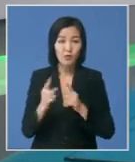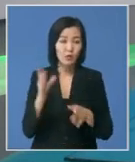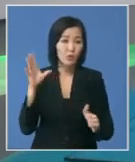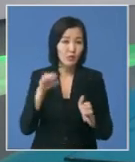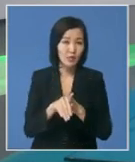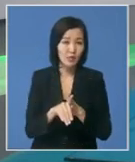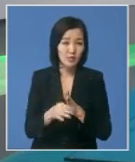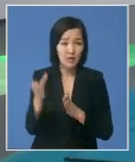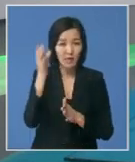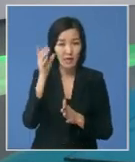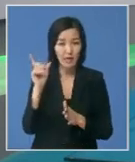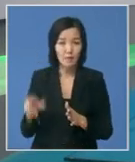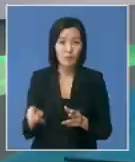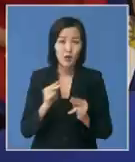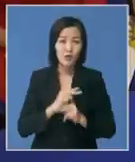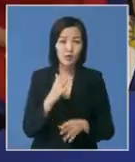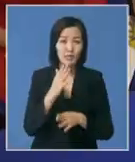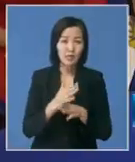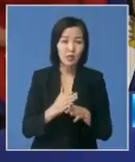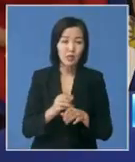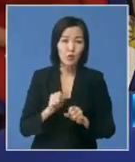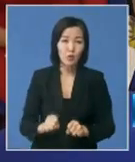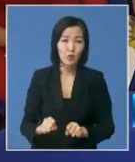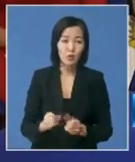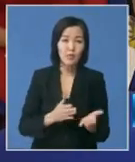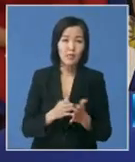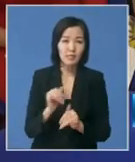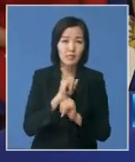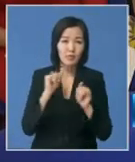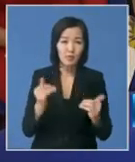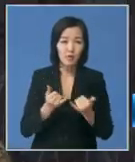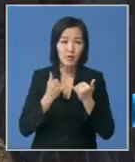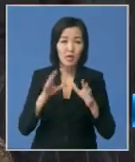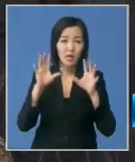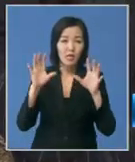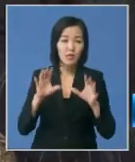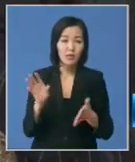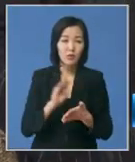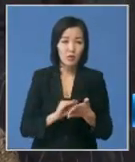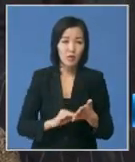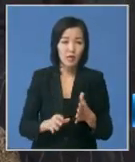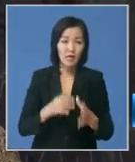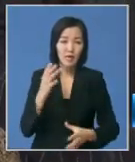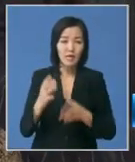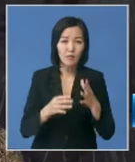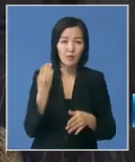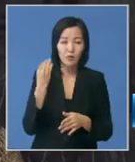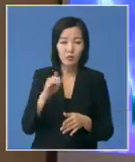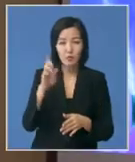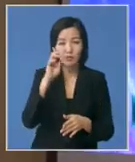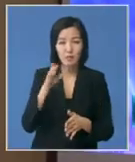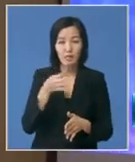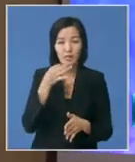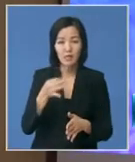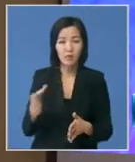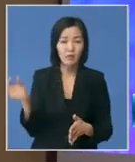ғалым. Оның жұмыстарының жартысы елдегі құқық саласын дамытуға арналған. Конституция жазуда әлемдегі озық елдердің тәжірибесін